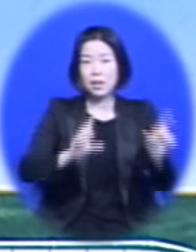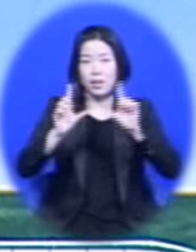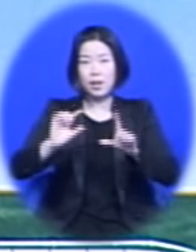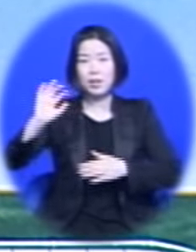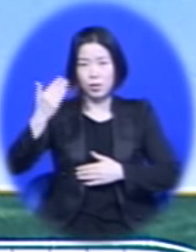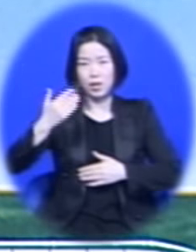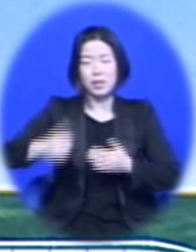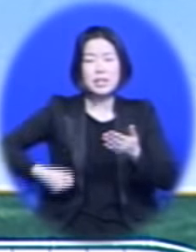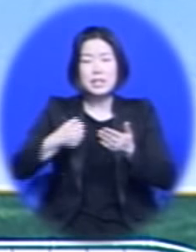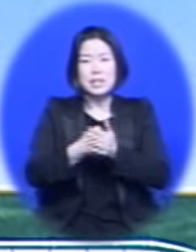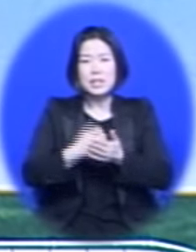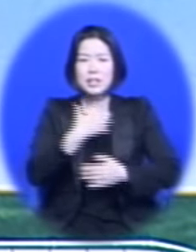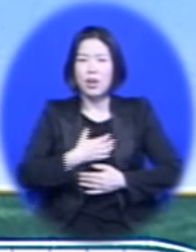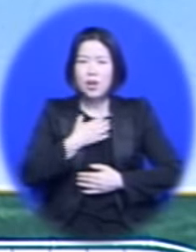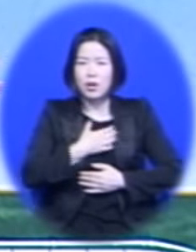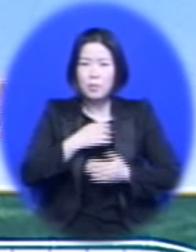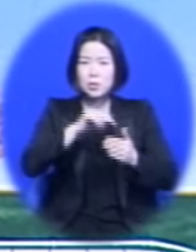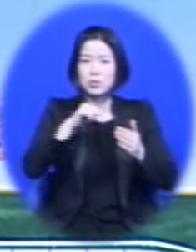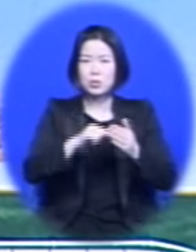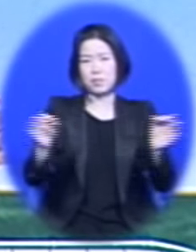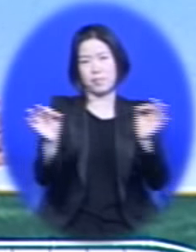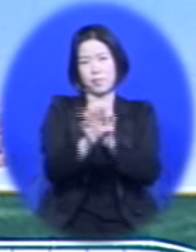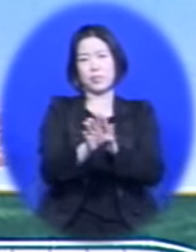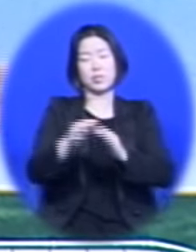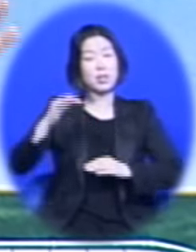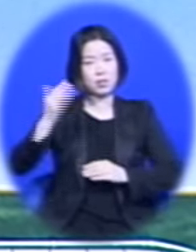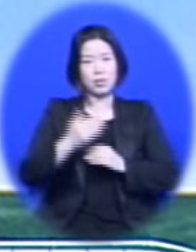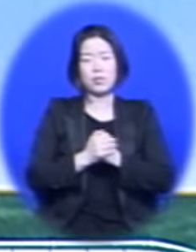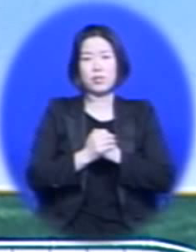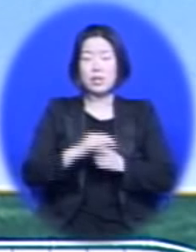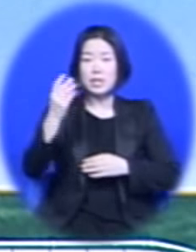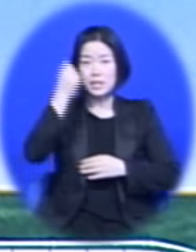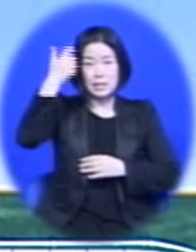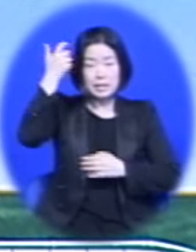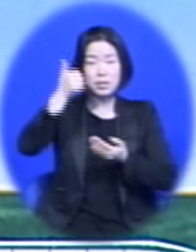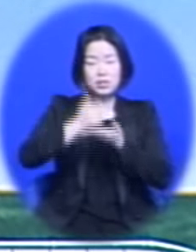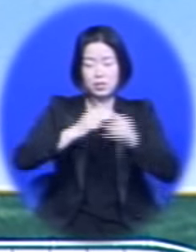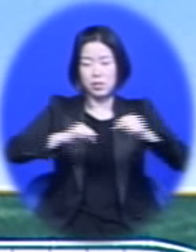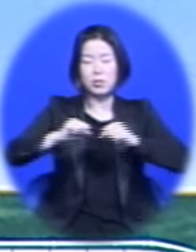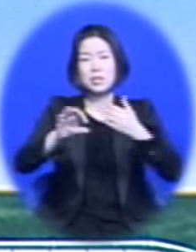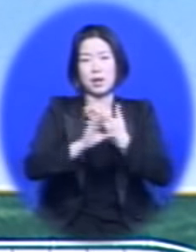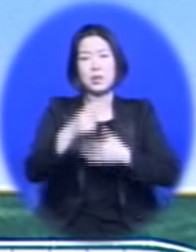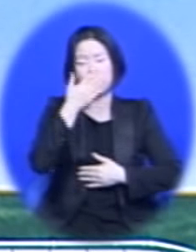되겠다 하는 염려가 내 속에서 떠나가게 됩니다. 성령께서 역사하시면 그렇게 됩니다.